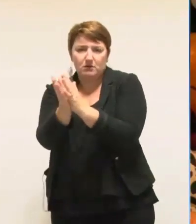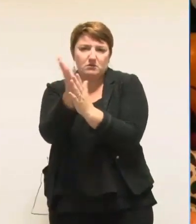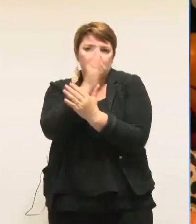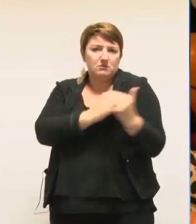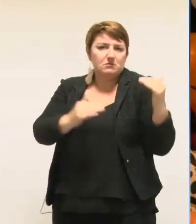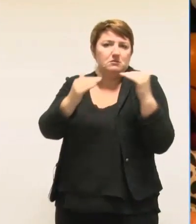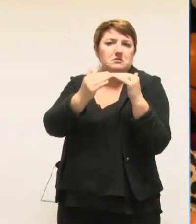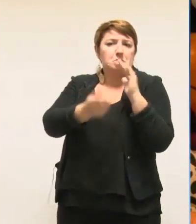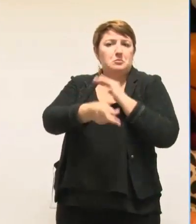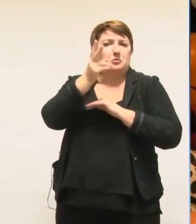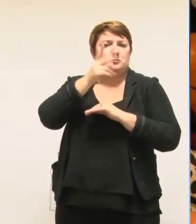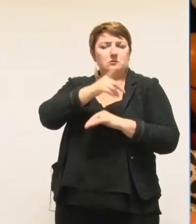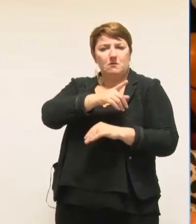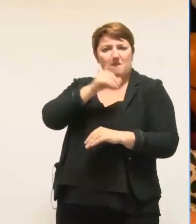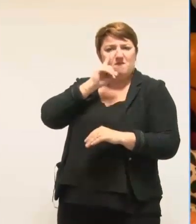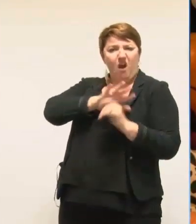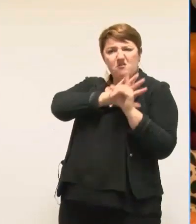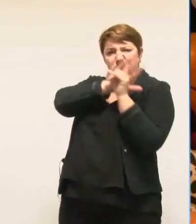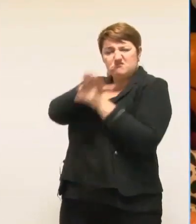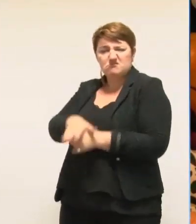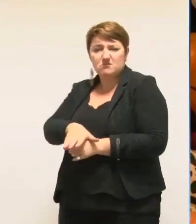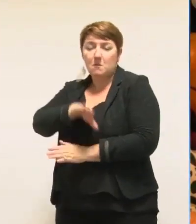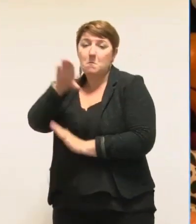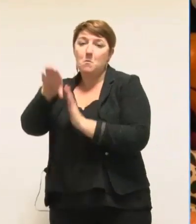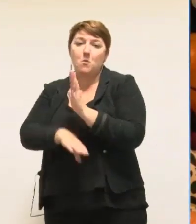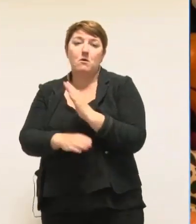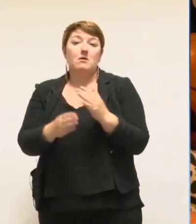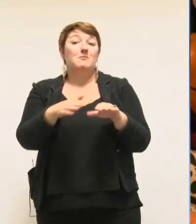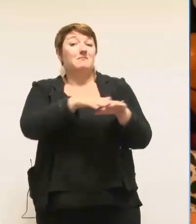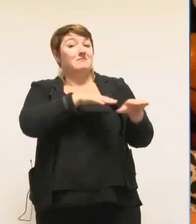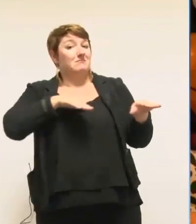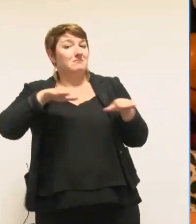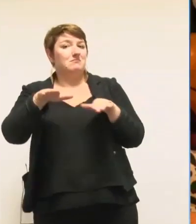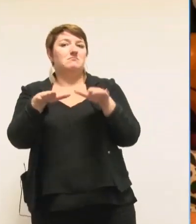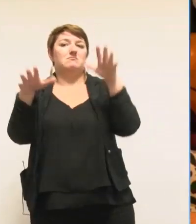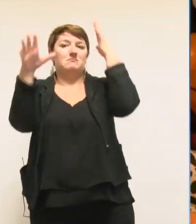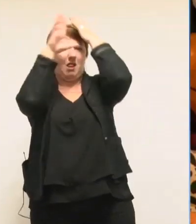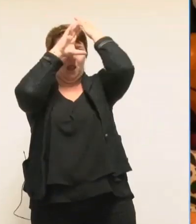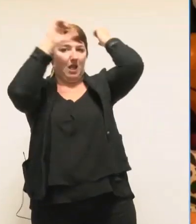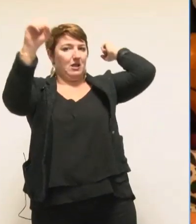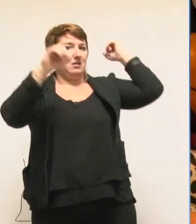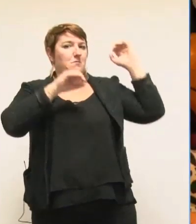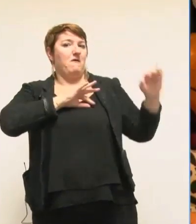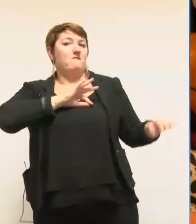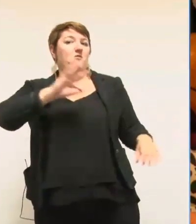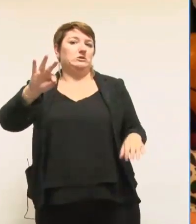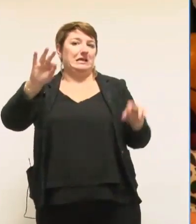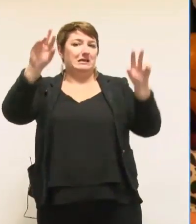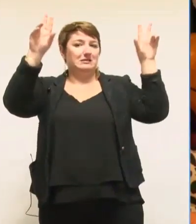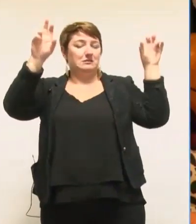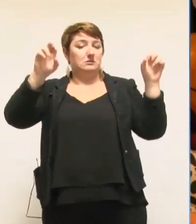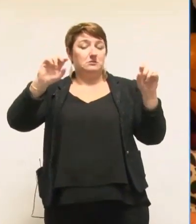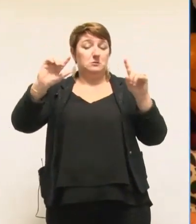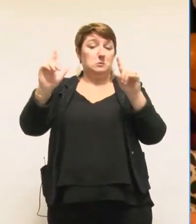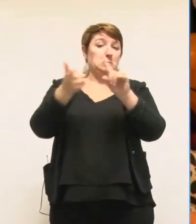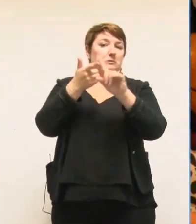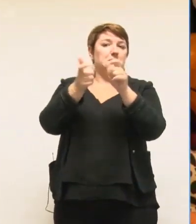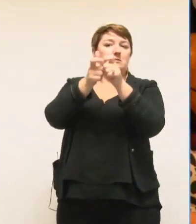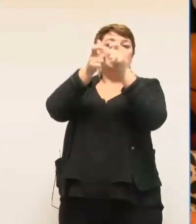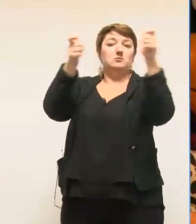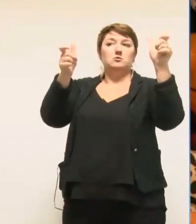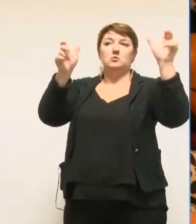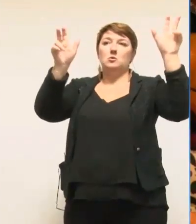sexistes. Et parallèlement, on a une autre institution qui s'appelle l'Académie française, qui est, elle, la gardienne du